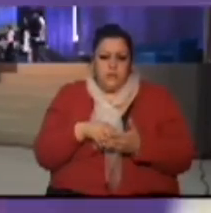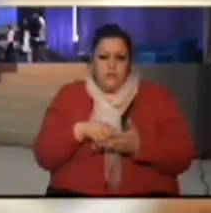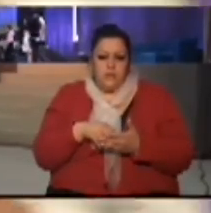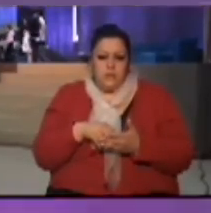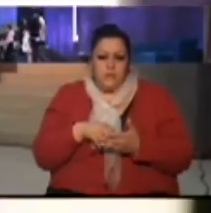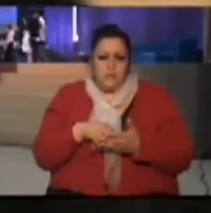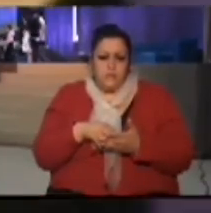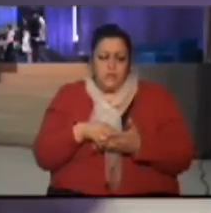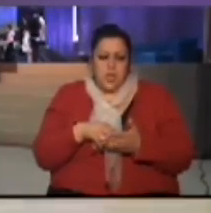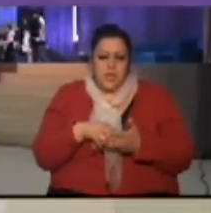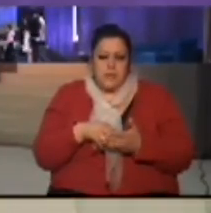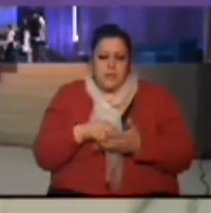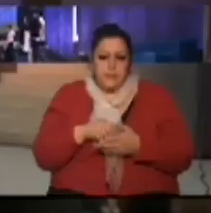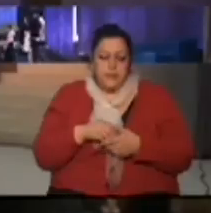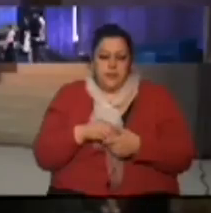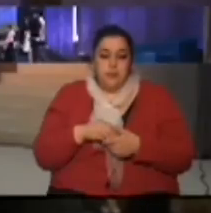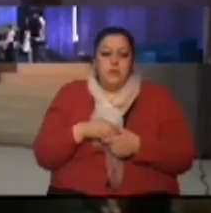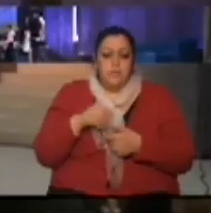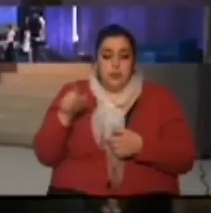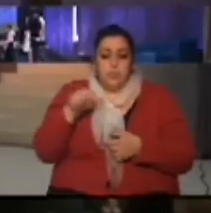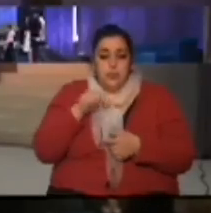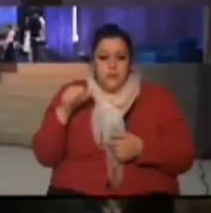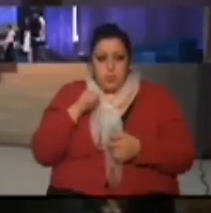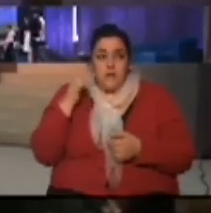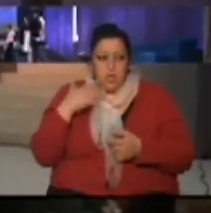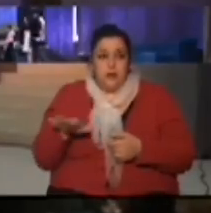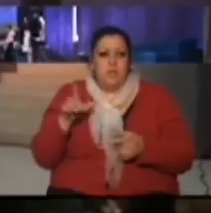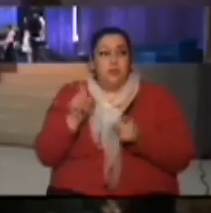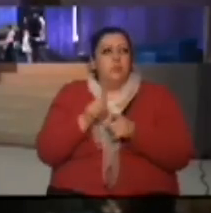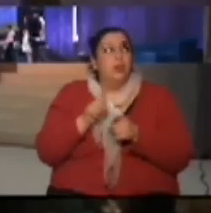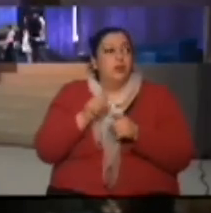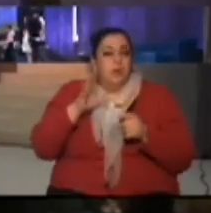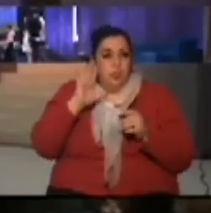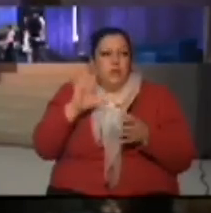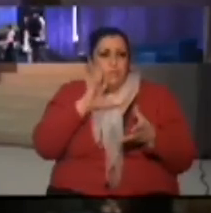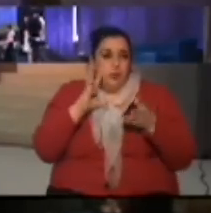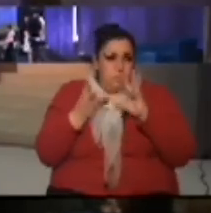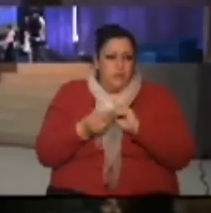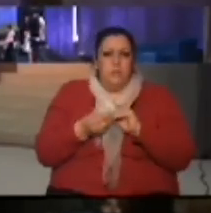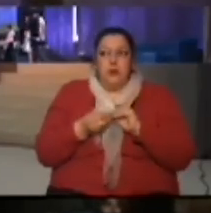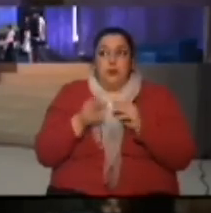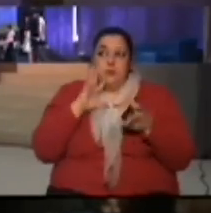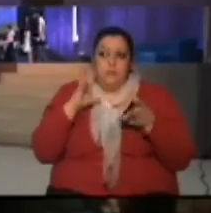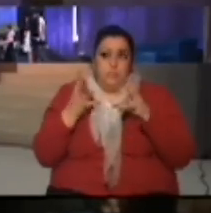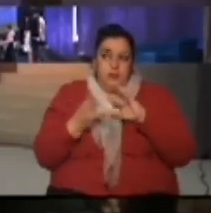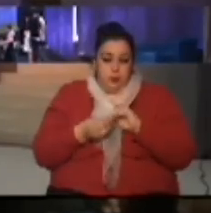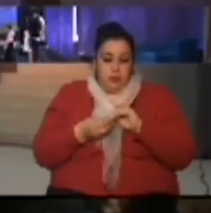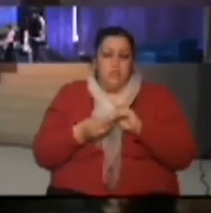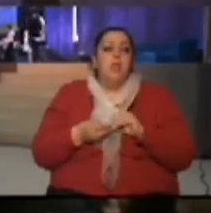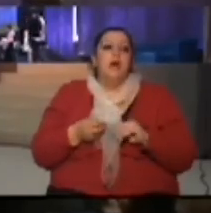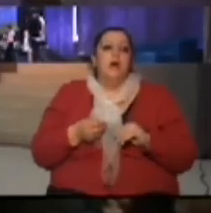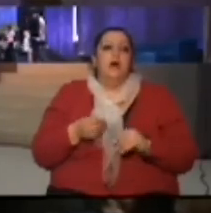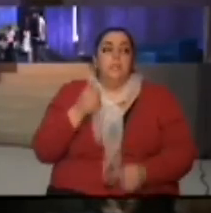քեզ համար, բայց մինչև թե դու կմեկանաք Քրիստոսով, մինչև դուք մեկ ամբողջություն կդառնաք, պետք է մի